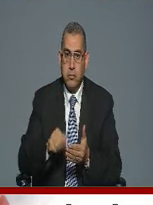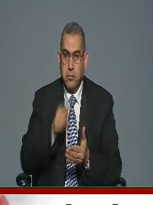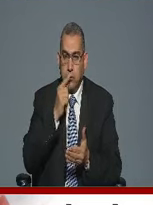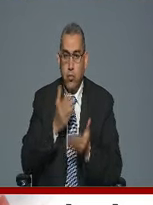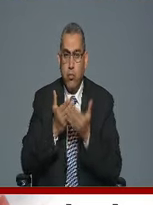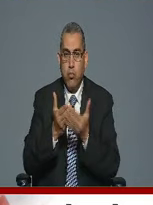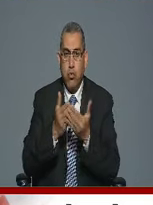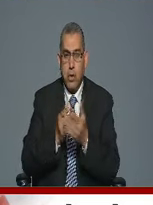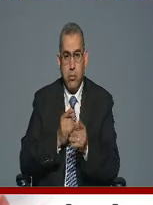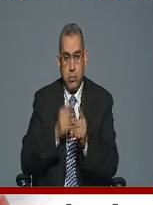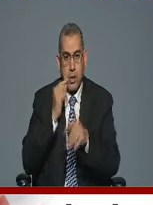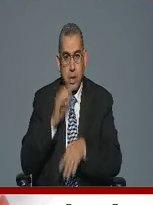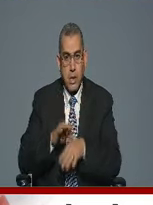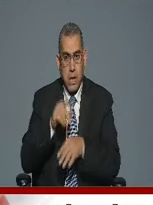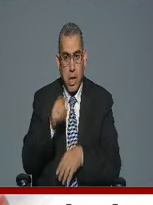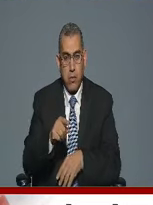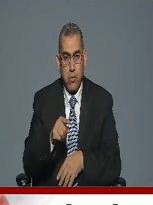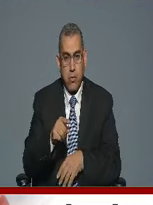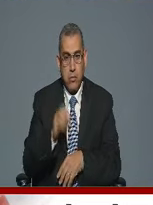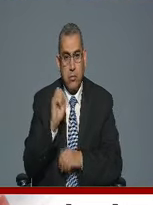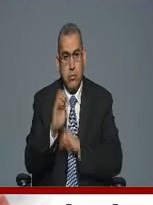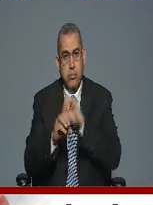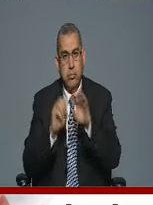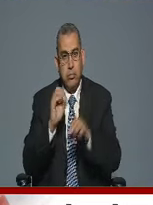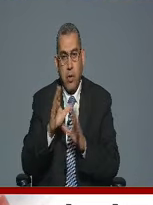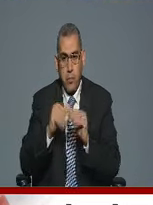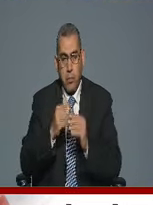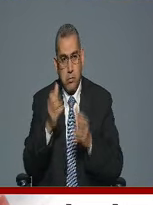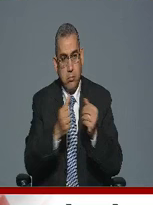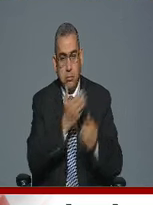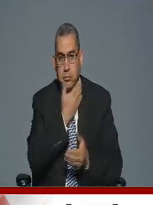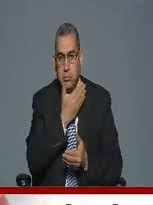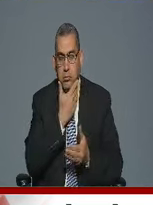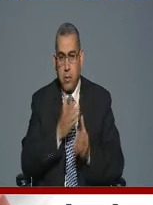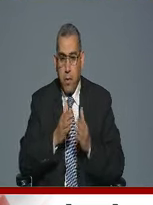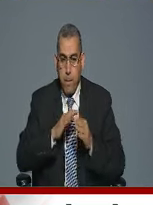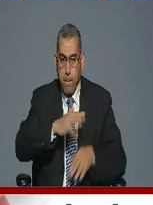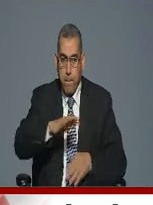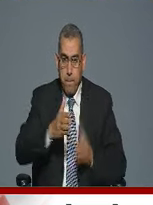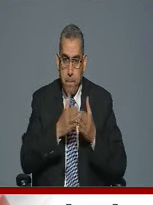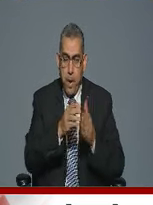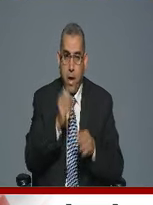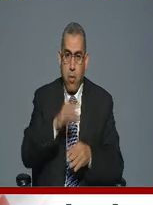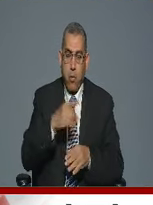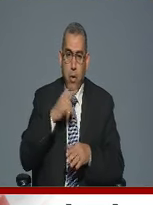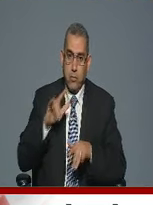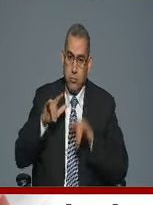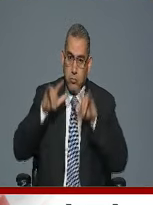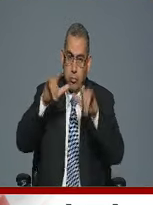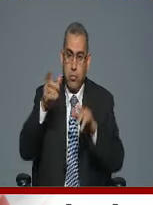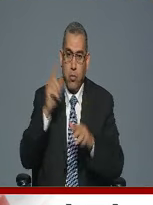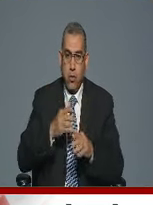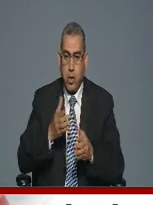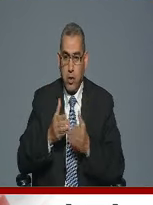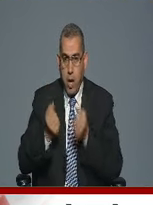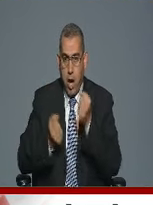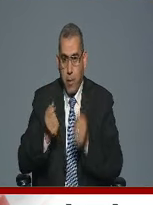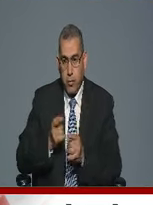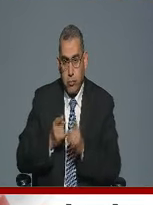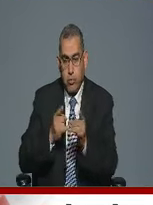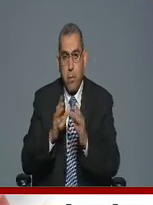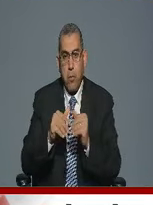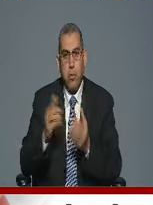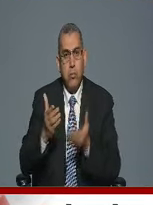للمساعدات الإنسانية وتوصيلها إلى غزة عن طريق البحر والبر والجو، ونعمل جنب لجنب مع